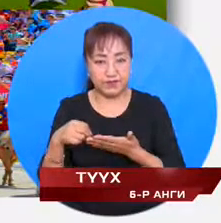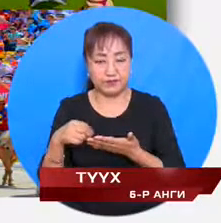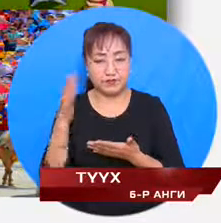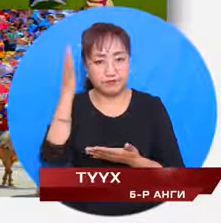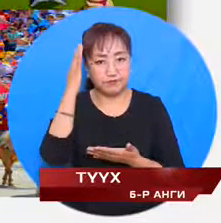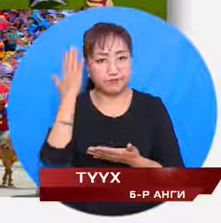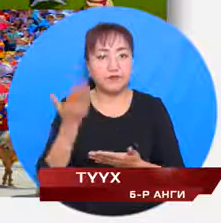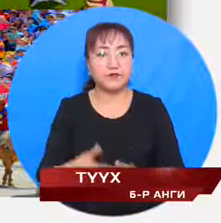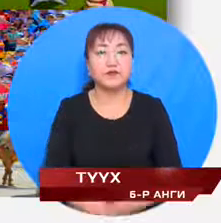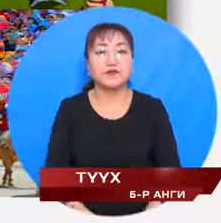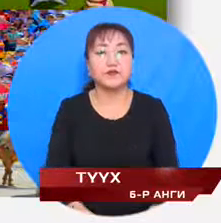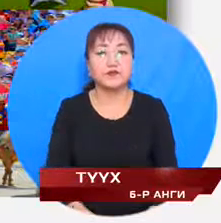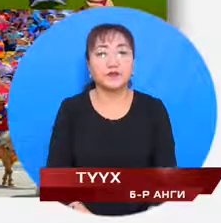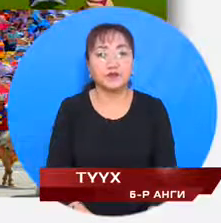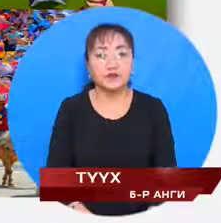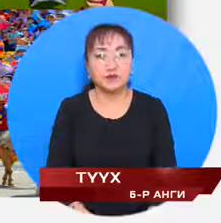бодоо тэмдэглээрэй.